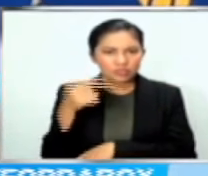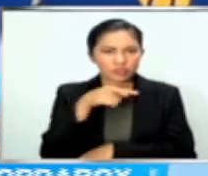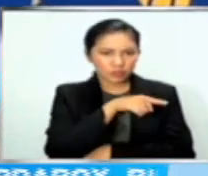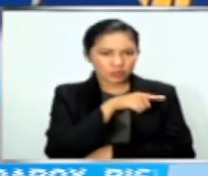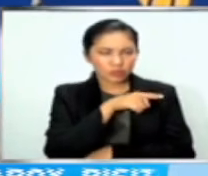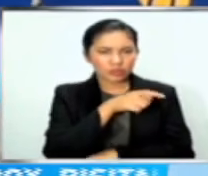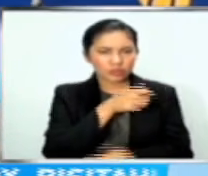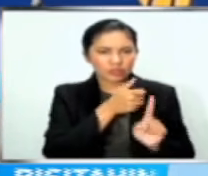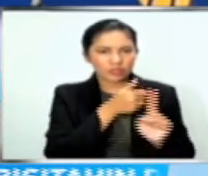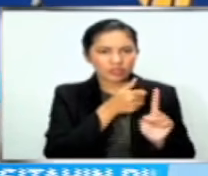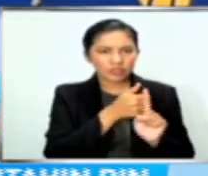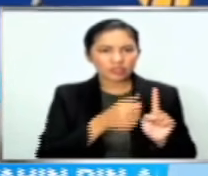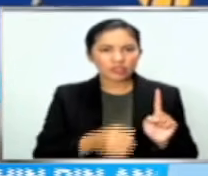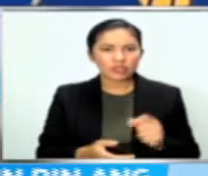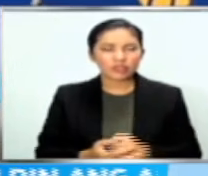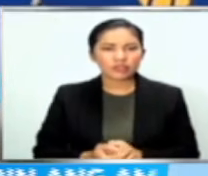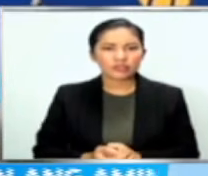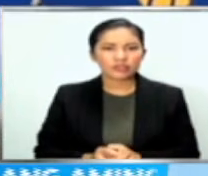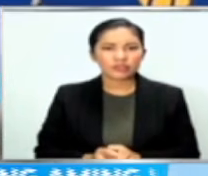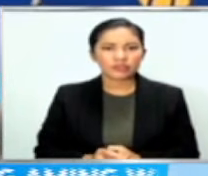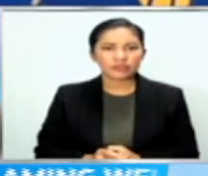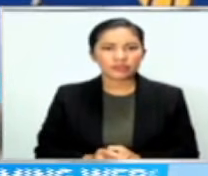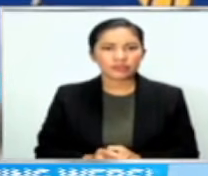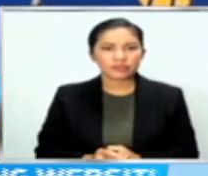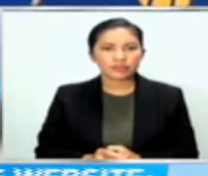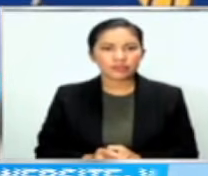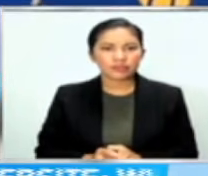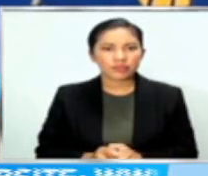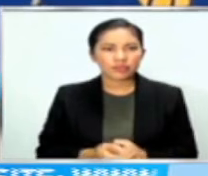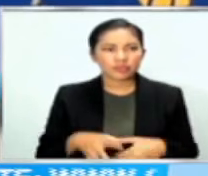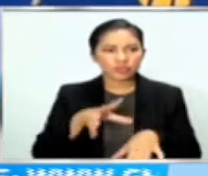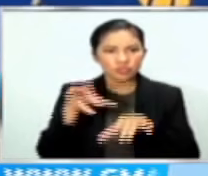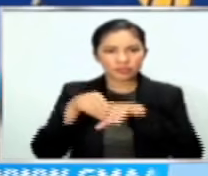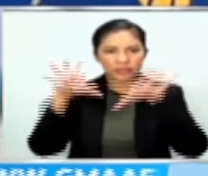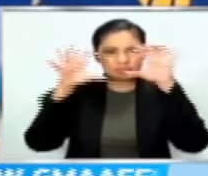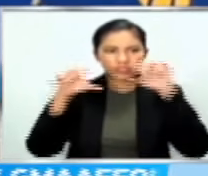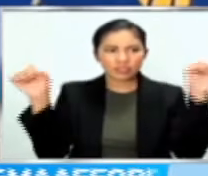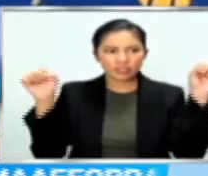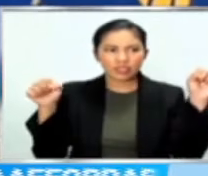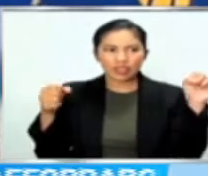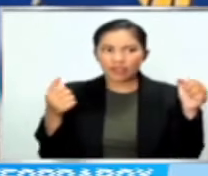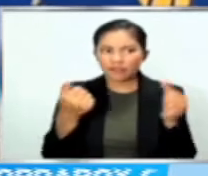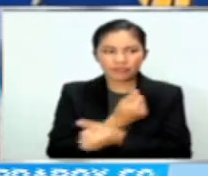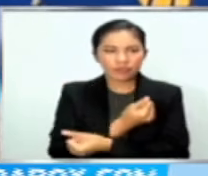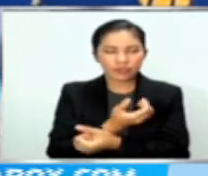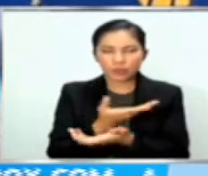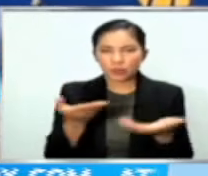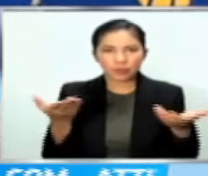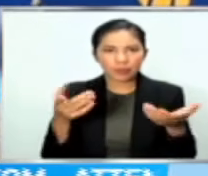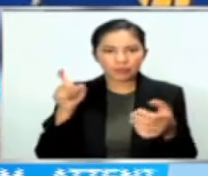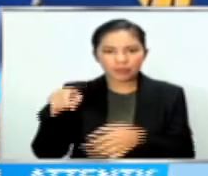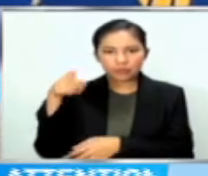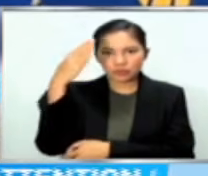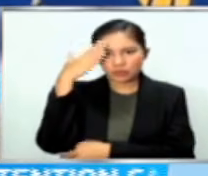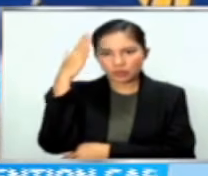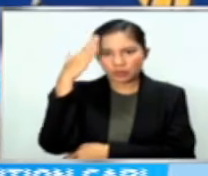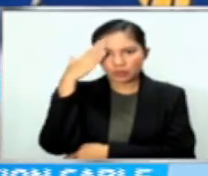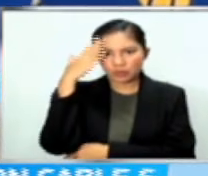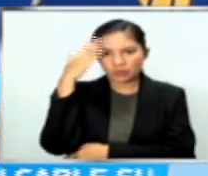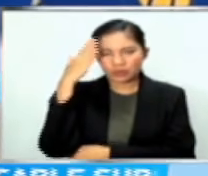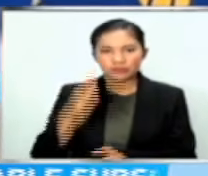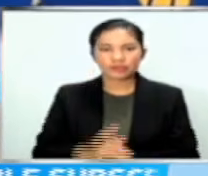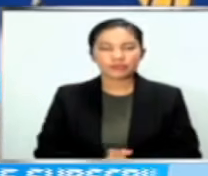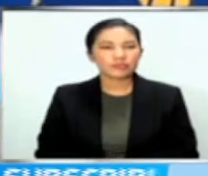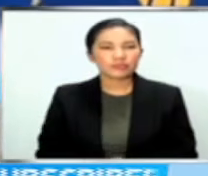going for public office, presidency, everybody should know. But ito, I put you on